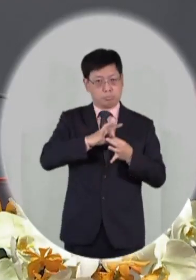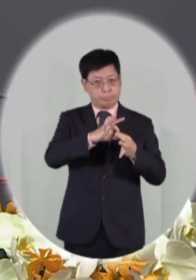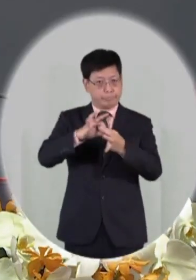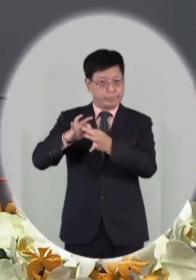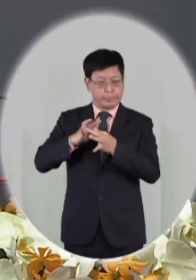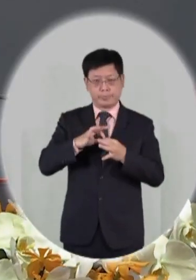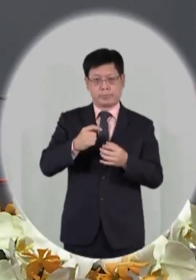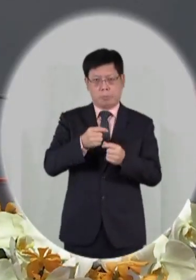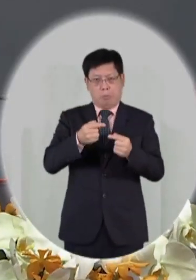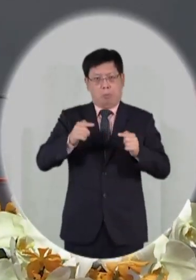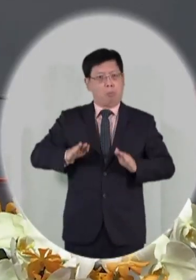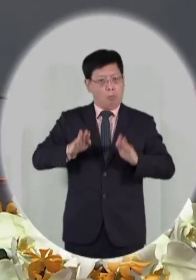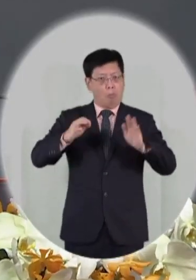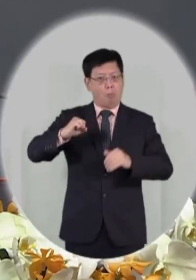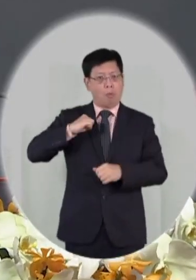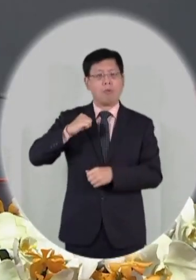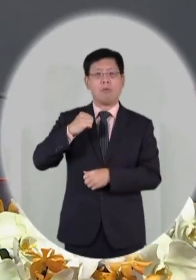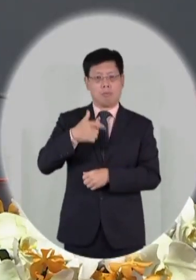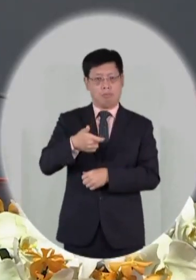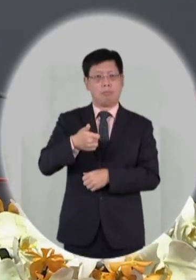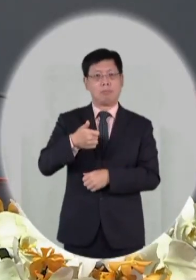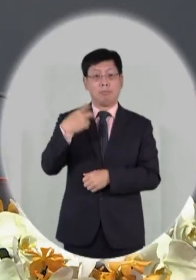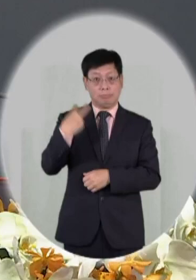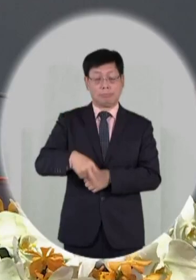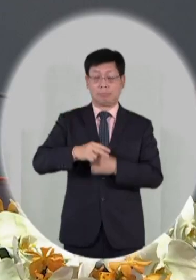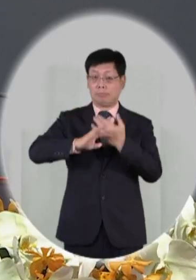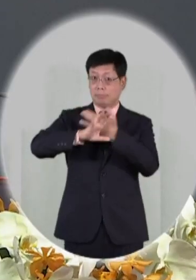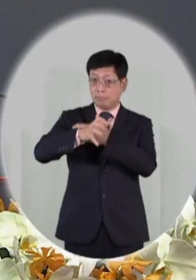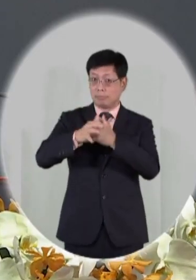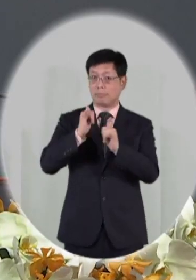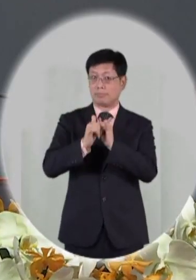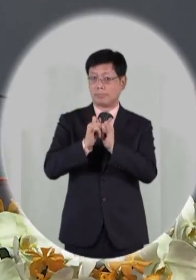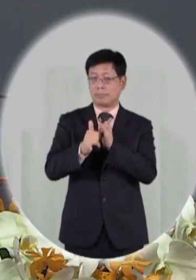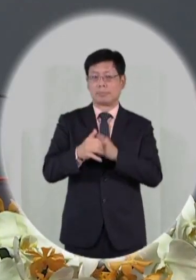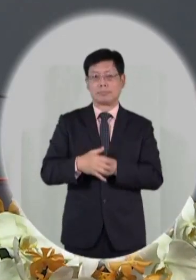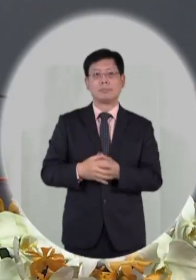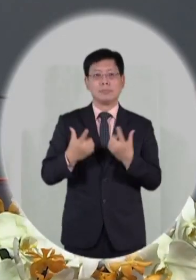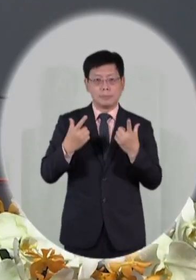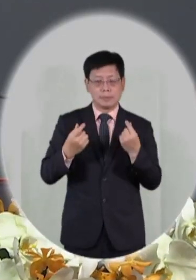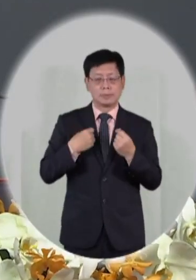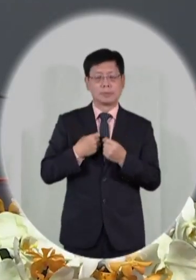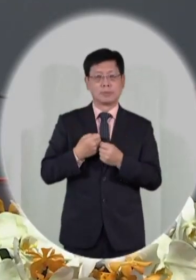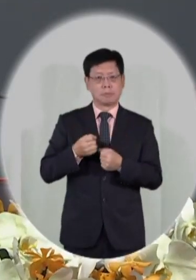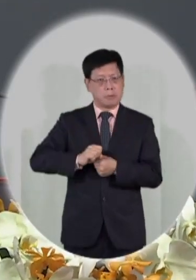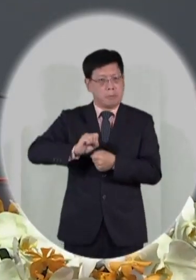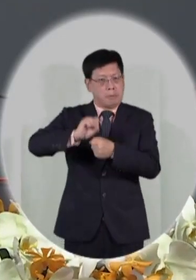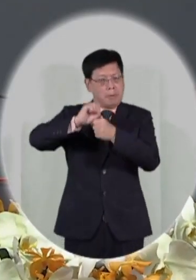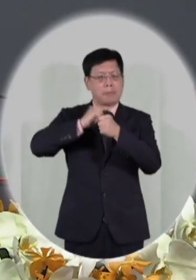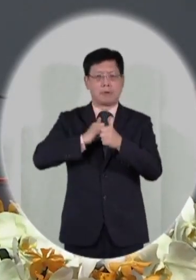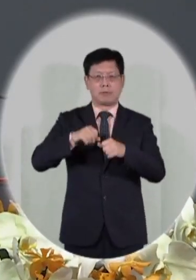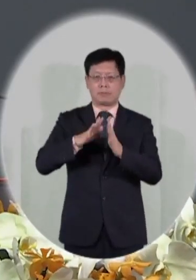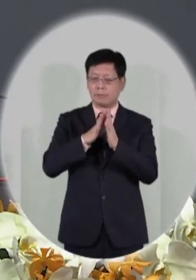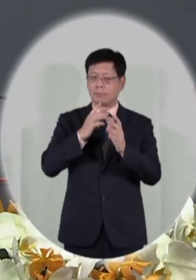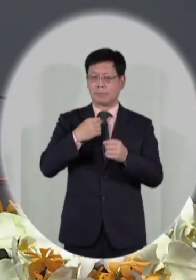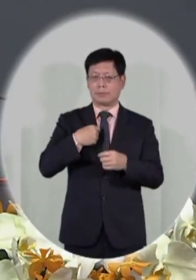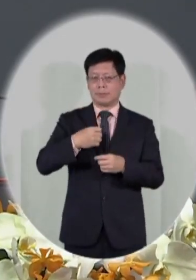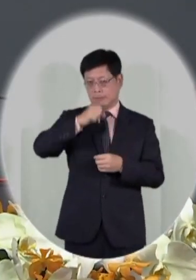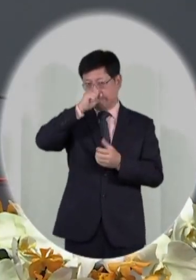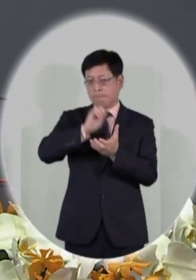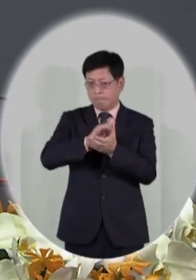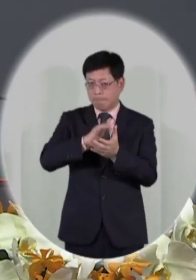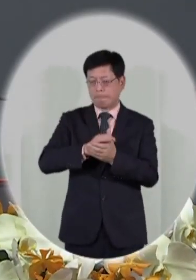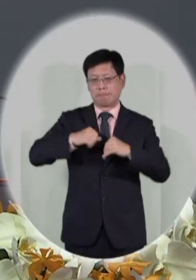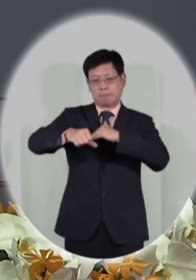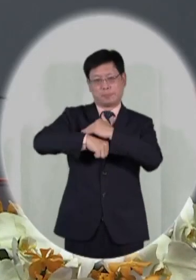很明显的深化之外，国际社会亦纷纷与我国加好